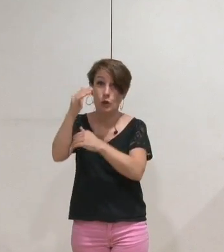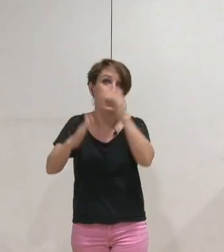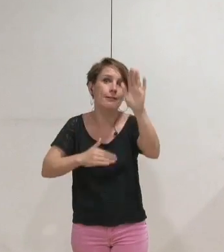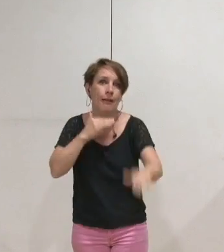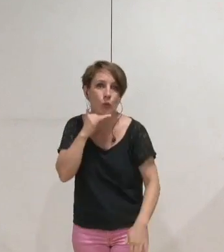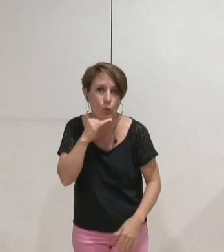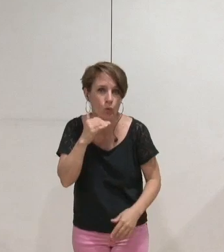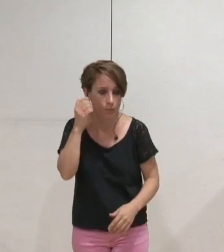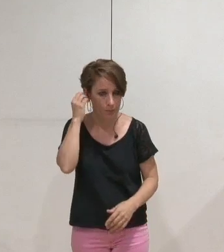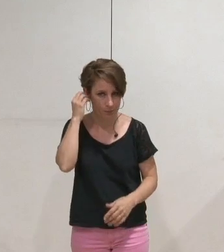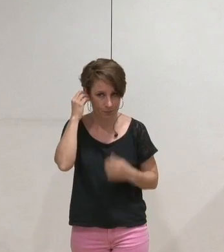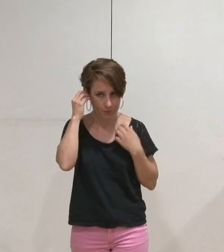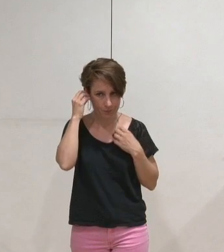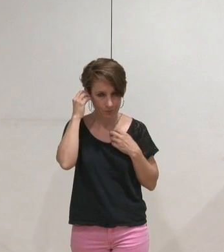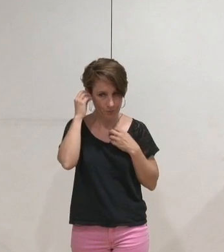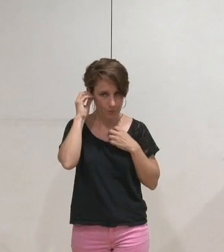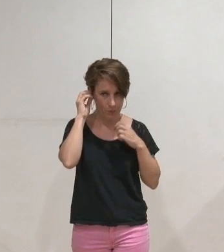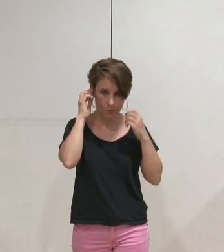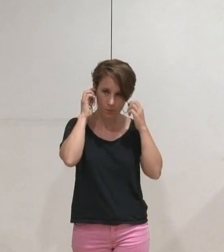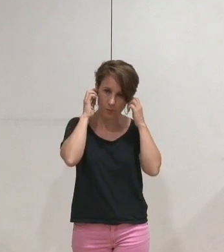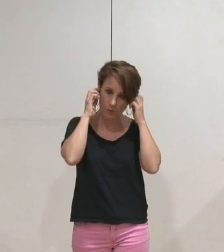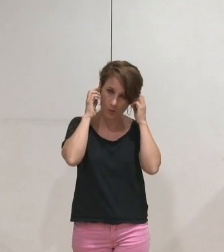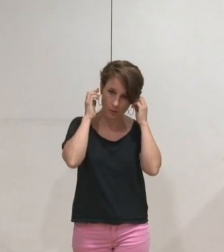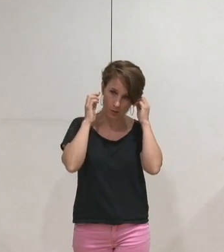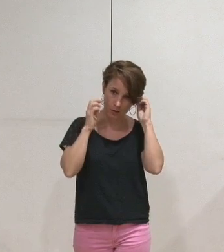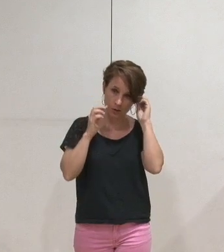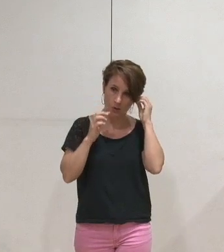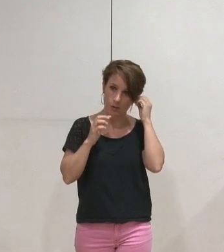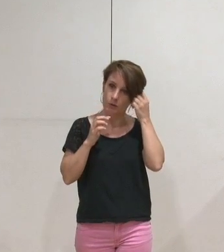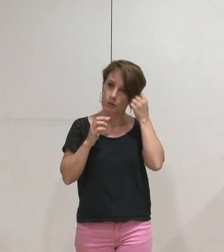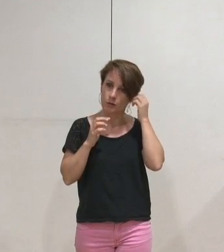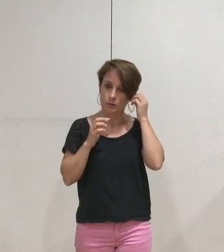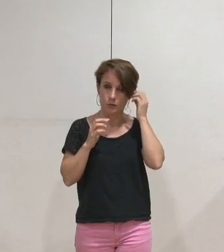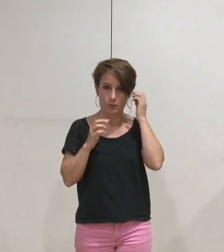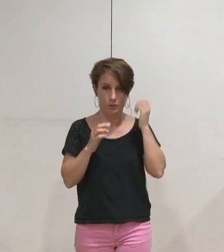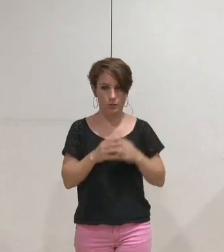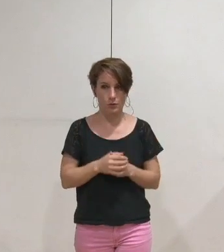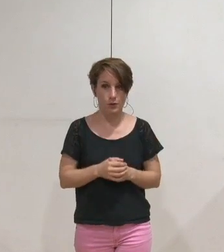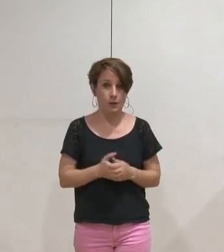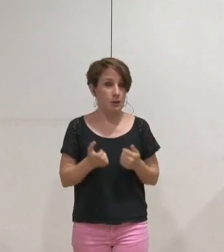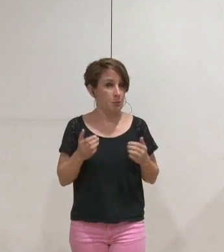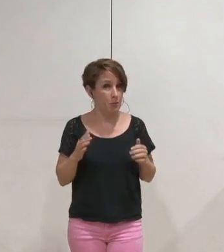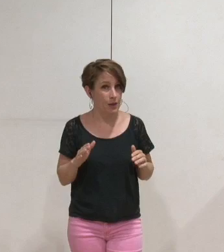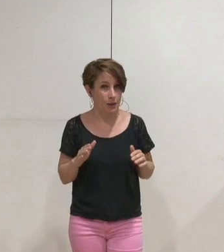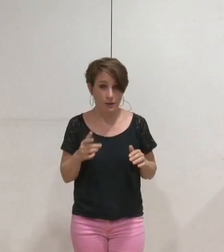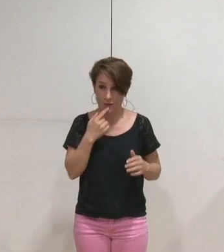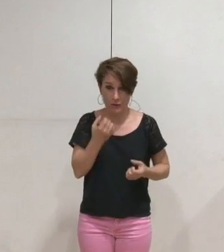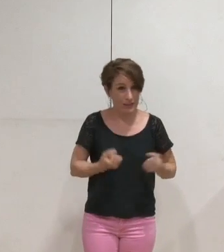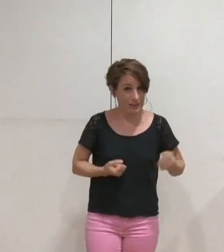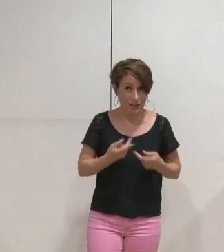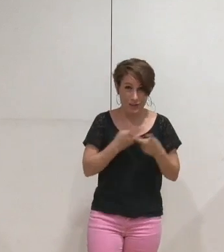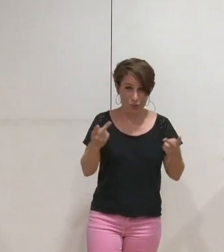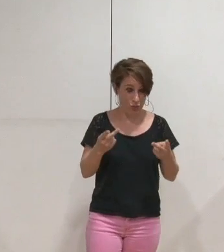que vous pourriez agir de manière structurelle sur la masse salariale et que au lieu de désorganiser le service public comme vous le